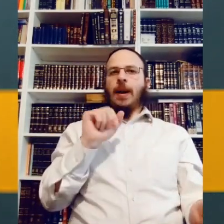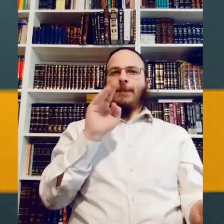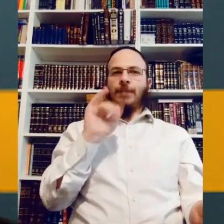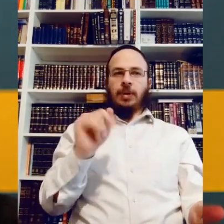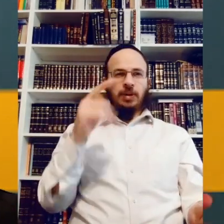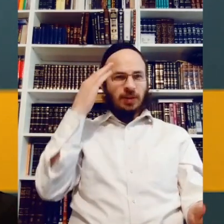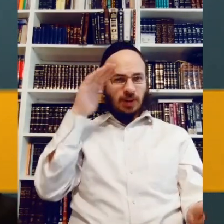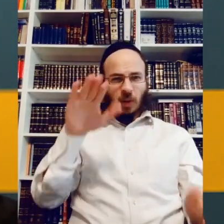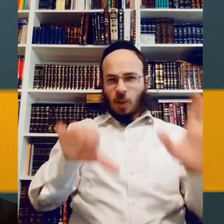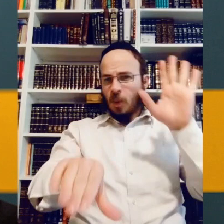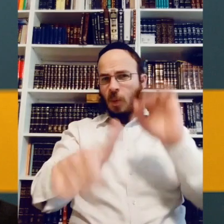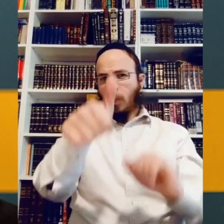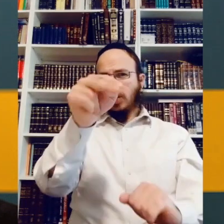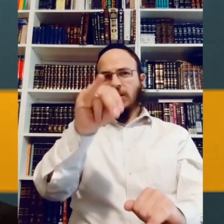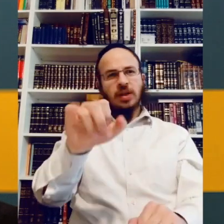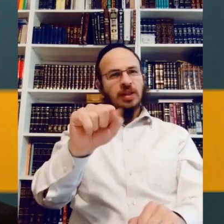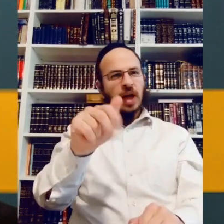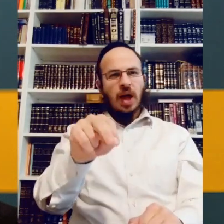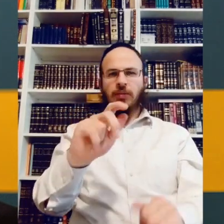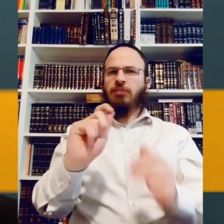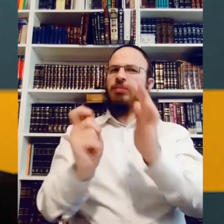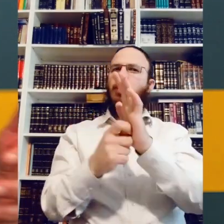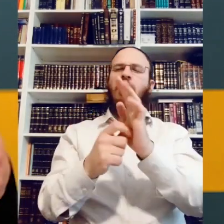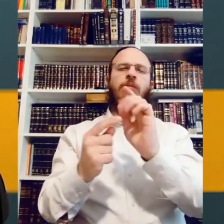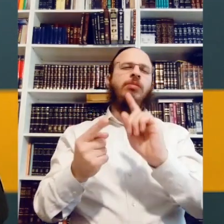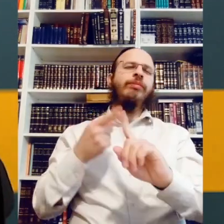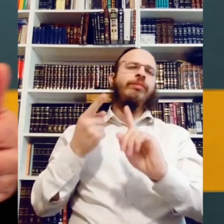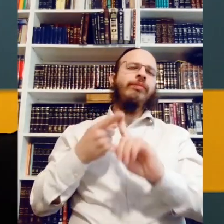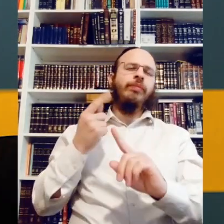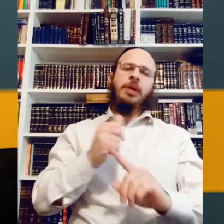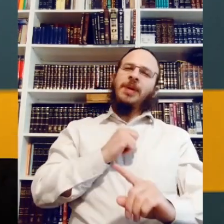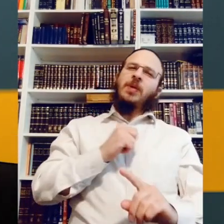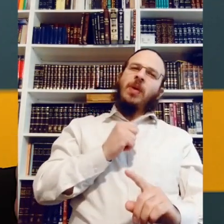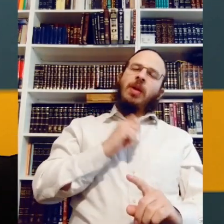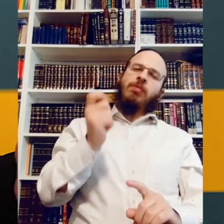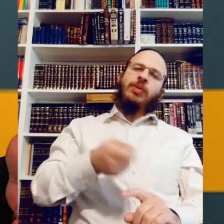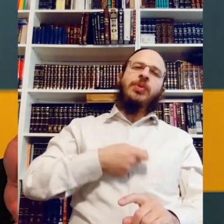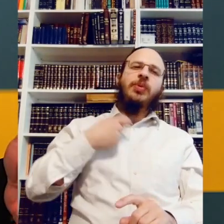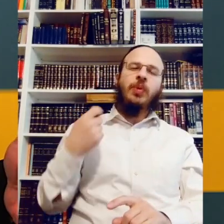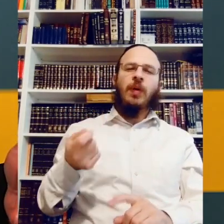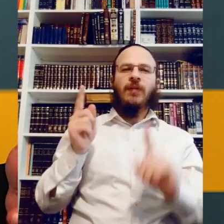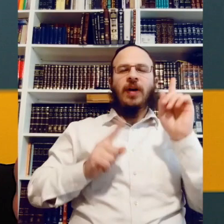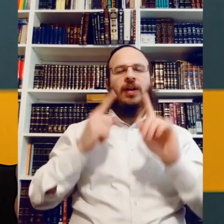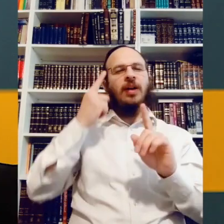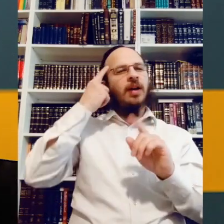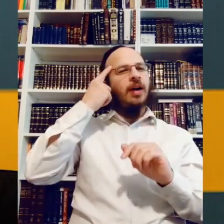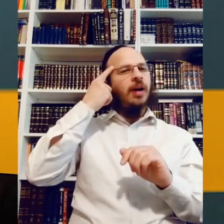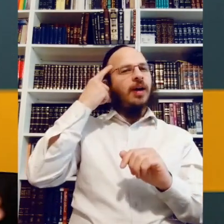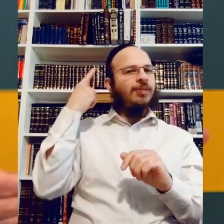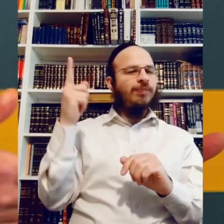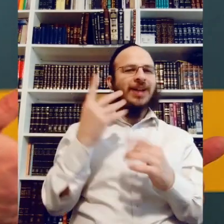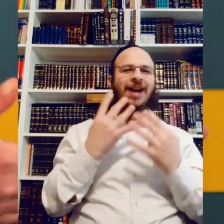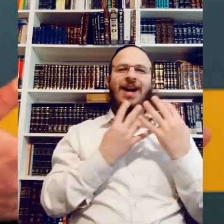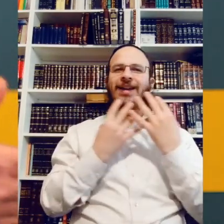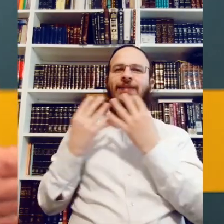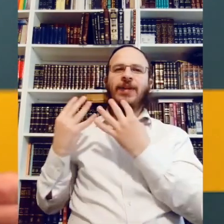oui, 11 Nissan. C'est une date qui est bien sûr, sans doute, une célébration à caractère personnel.